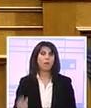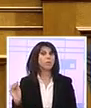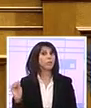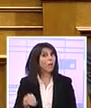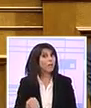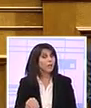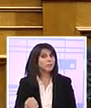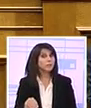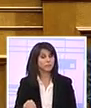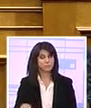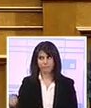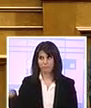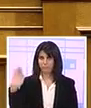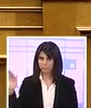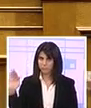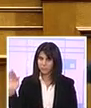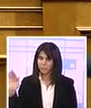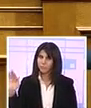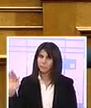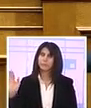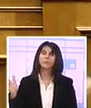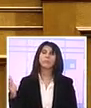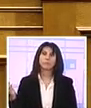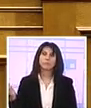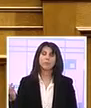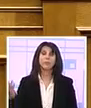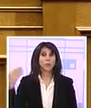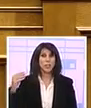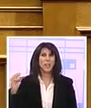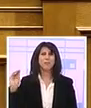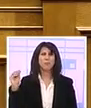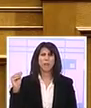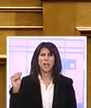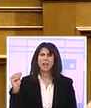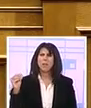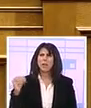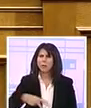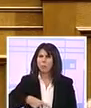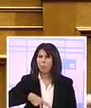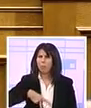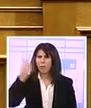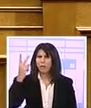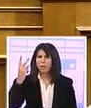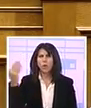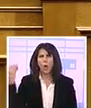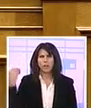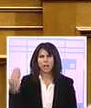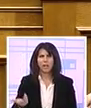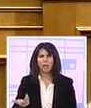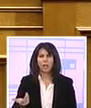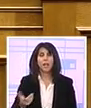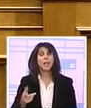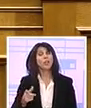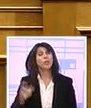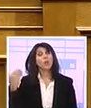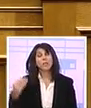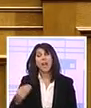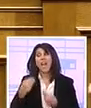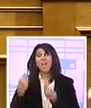σας θυμίζω, κάνατε ένα κοινοβουλευτικό πραξικόπημα και δώσατε τη δυνατότητα στον κύριο